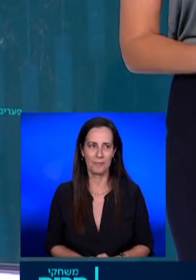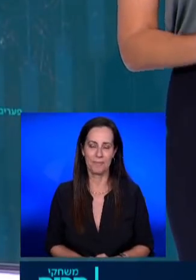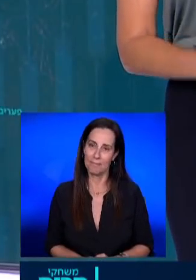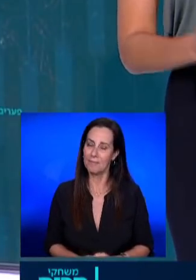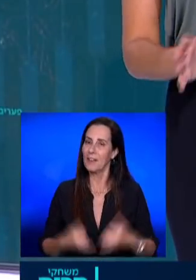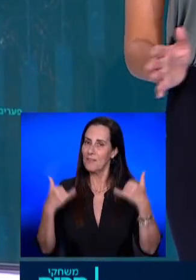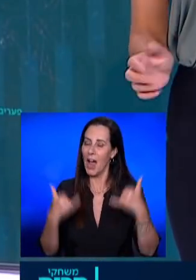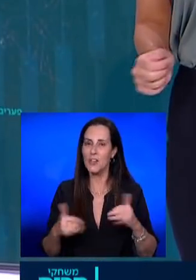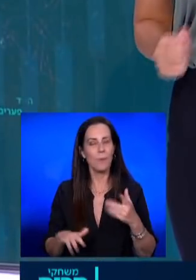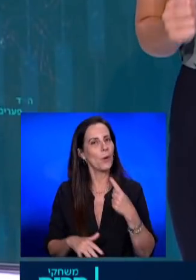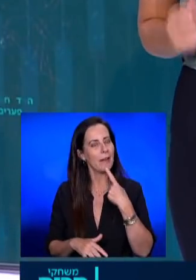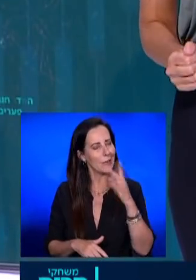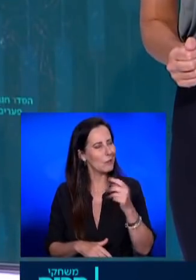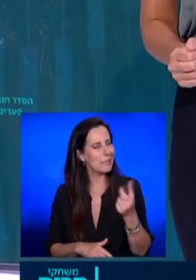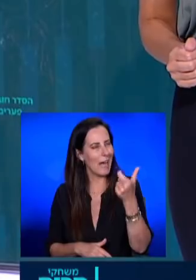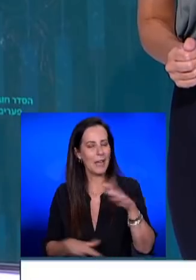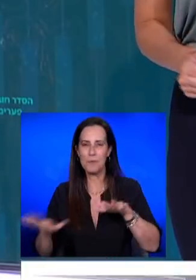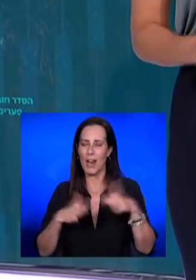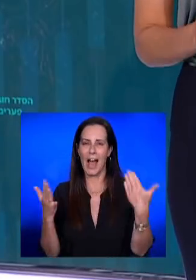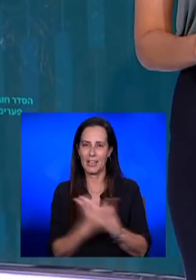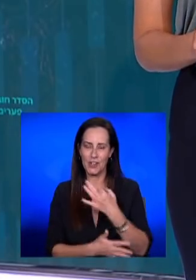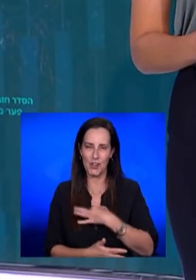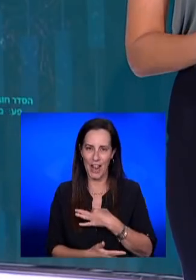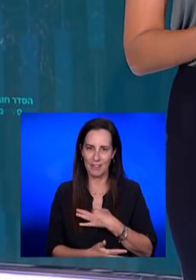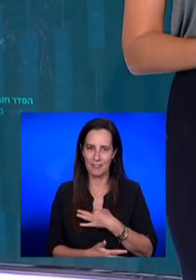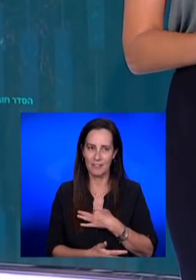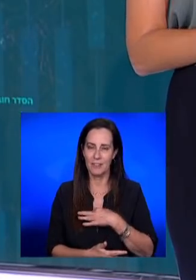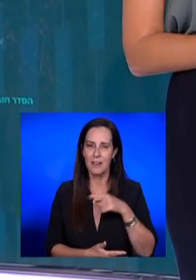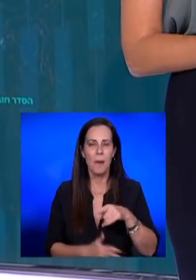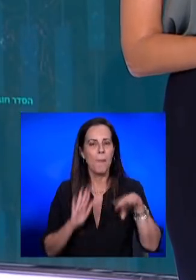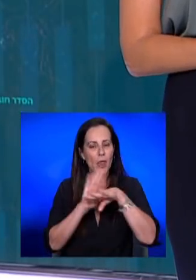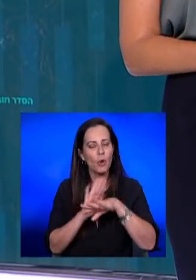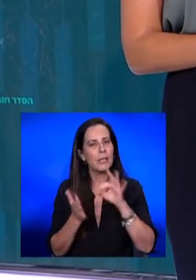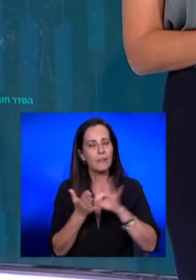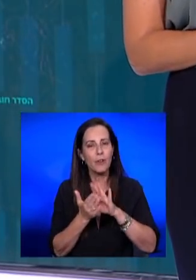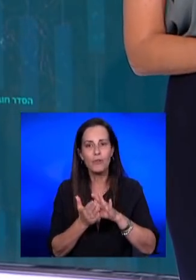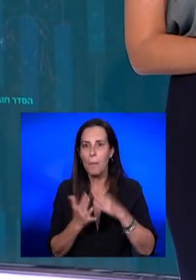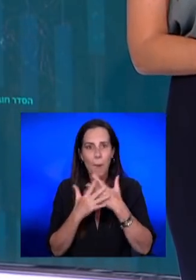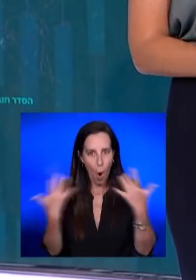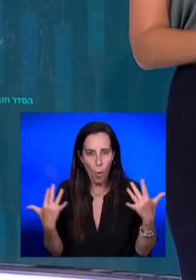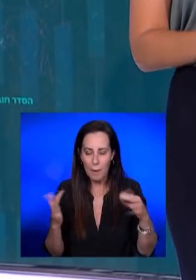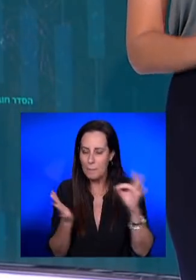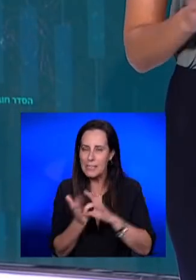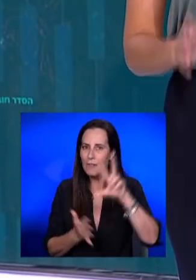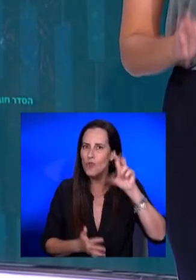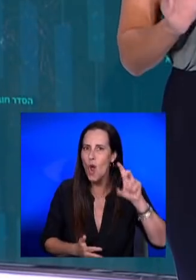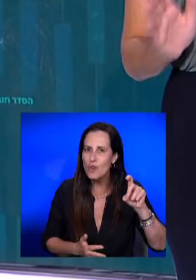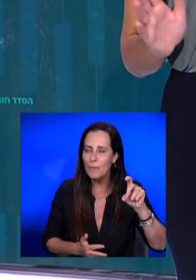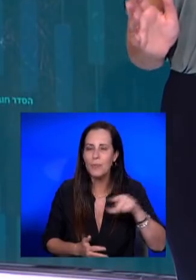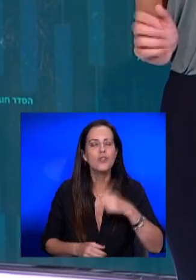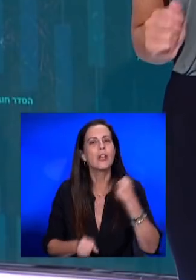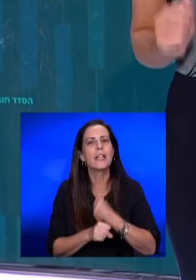ועכשיו בואו נדבר עוד קצת על הממשלה החדשה שלנו. בקווי היסוד שלה נכתב שחור על גבי לבן בסעיף 30 שהיא